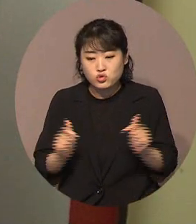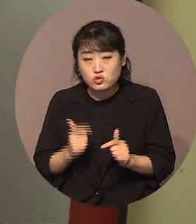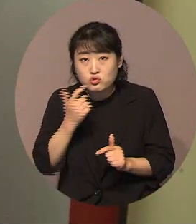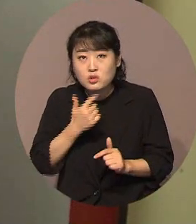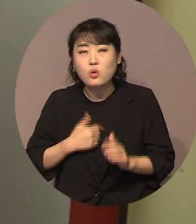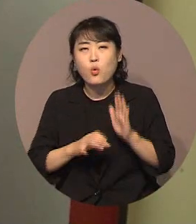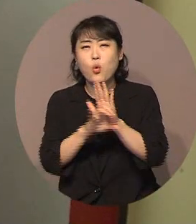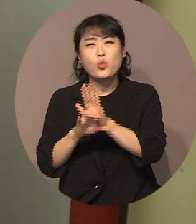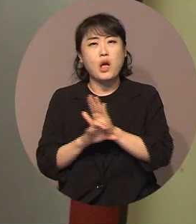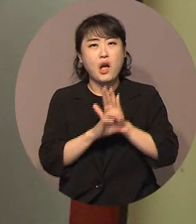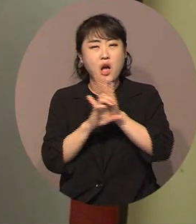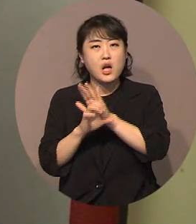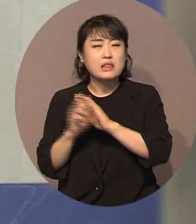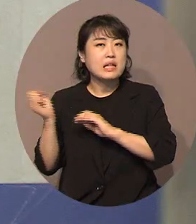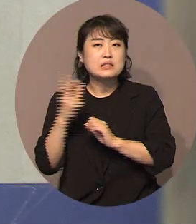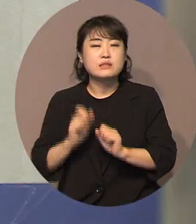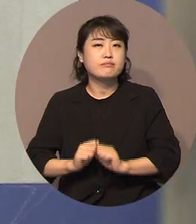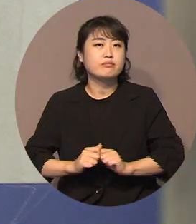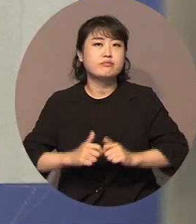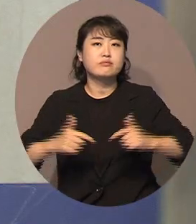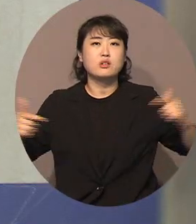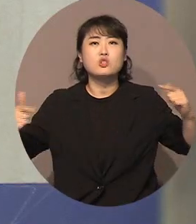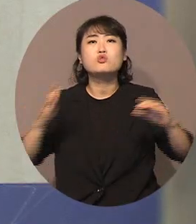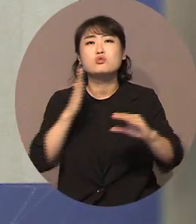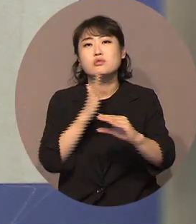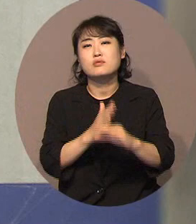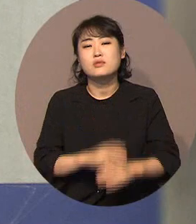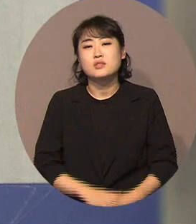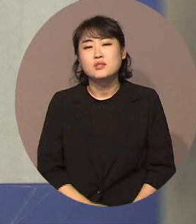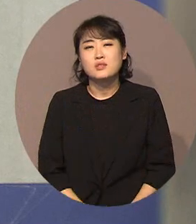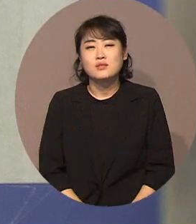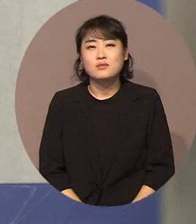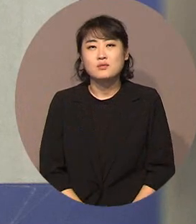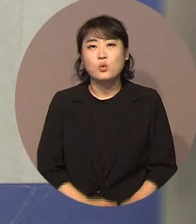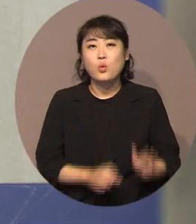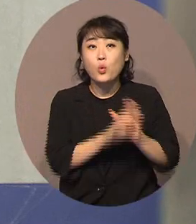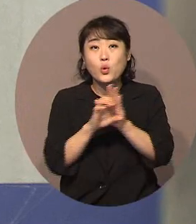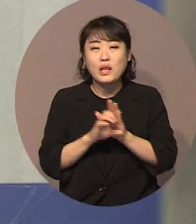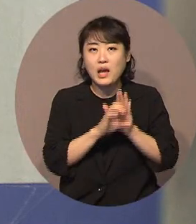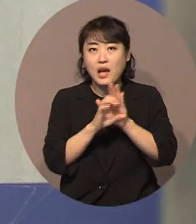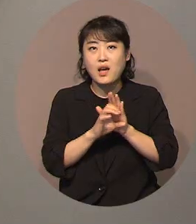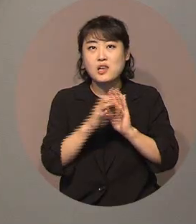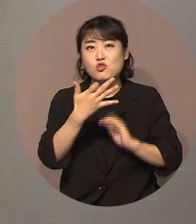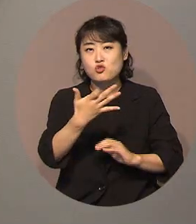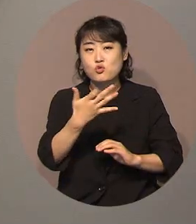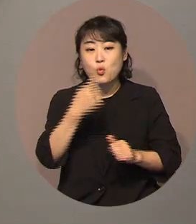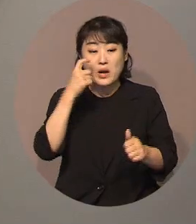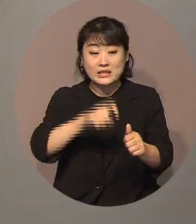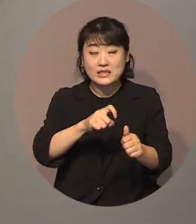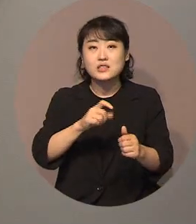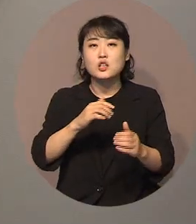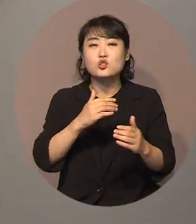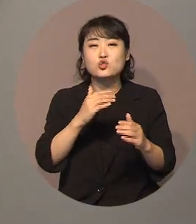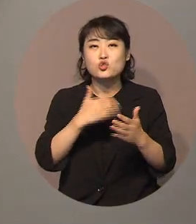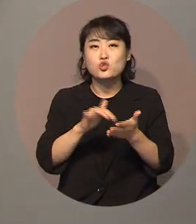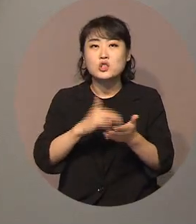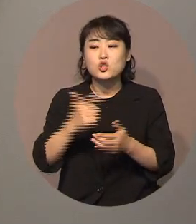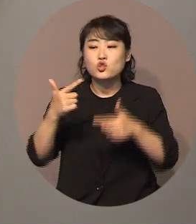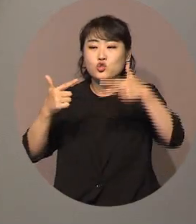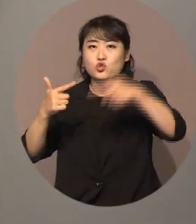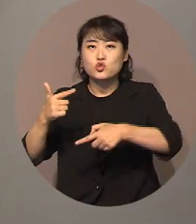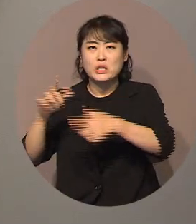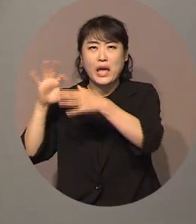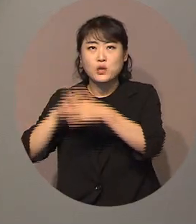보였던 코로나19가 재확산하고 있습니다. 코로나19 하루 평균 확진자 수는 6주 연속